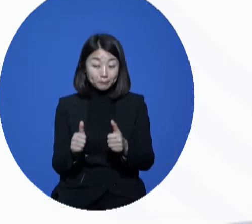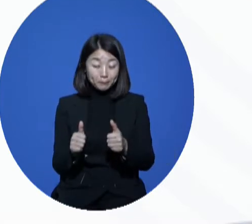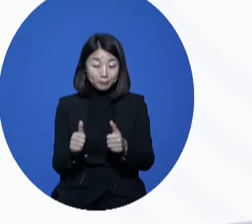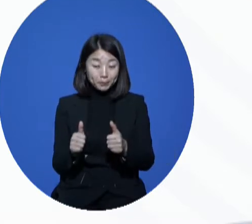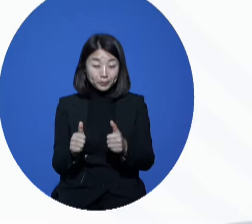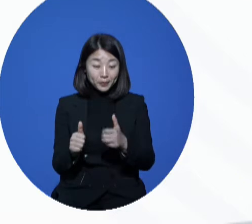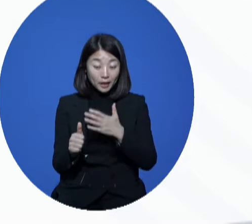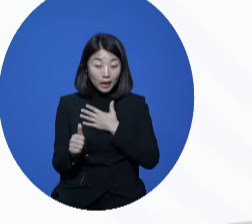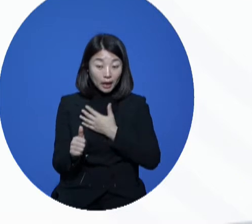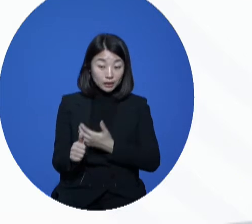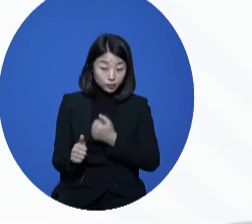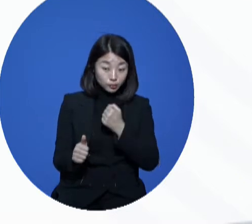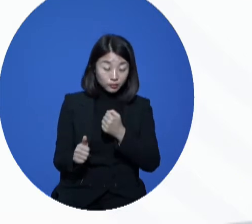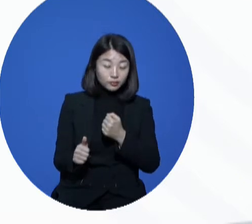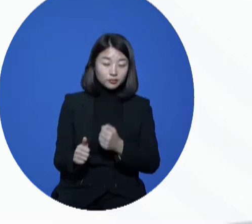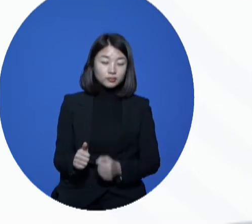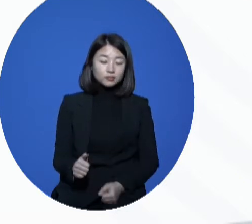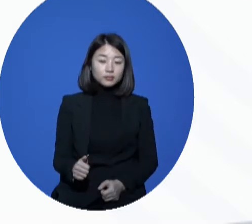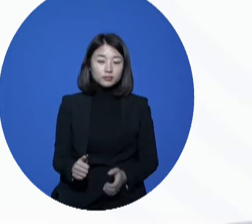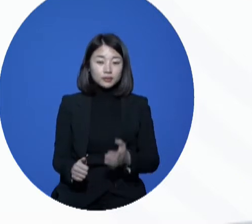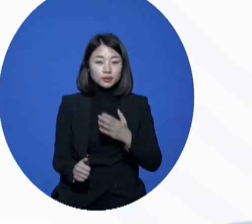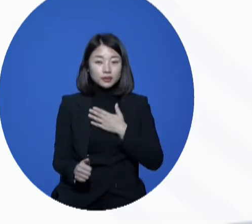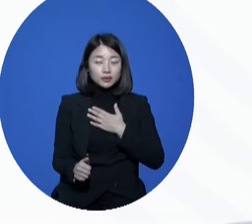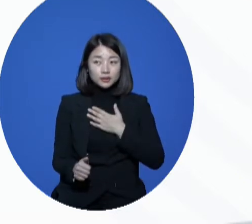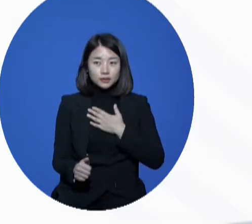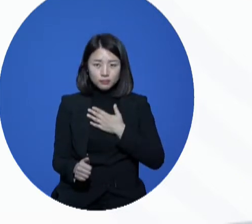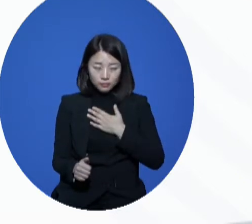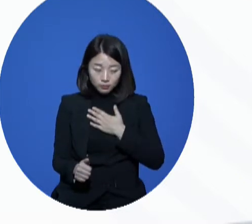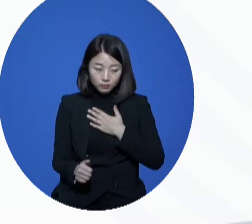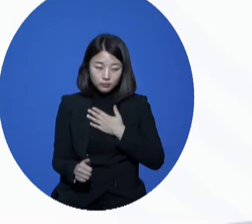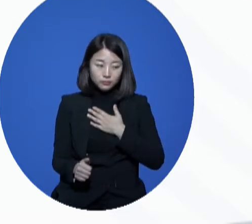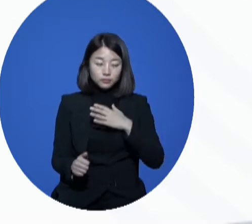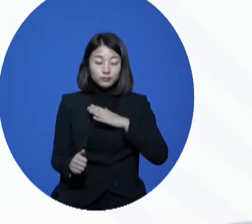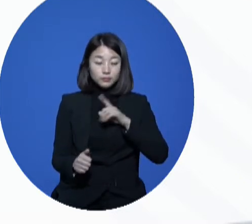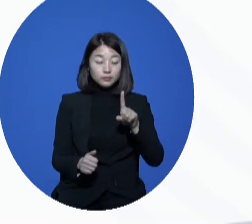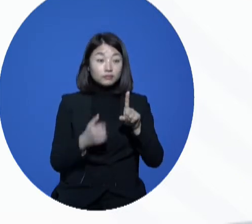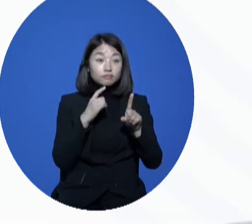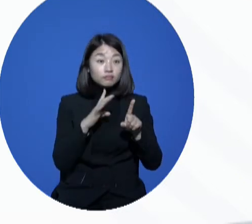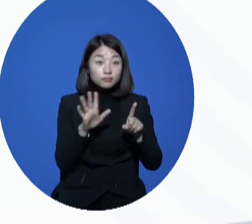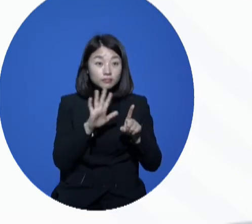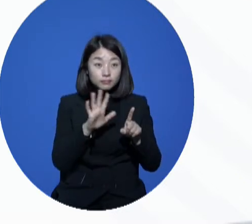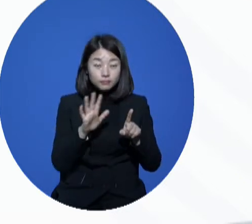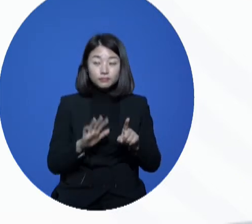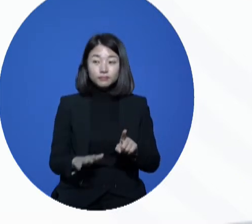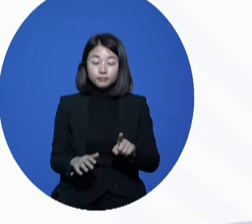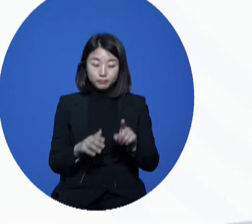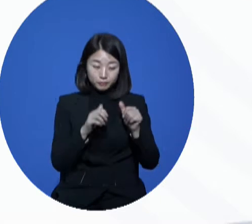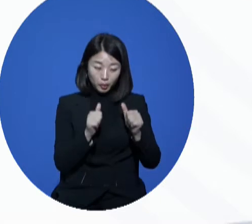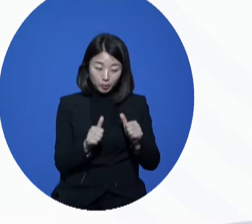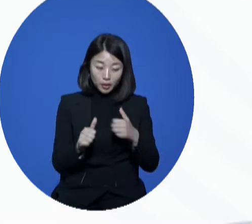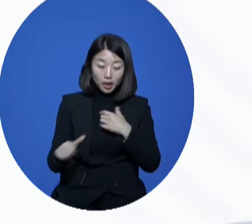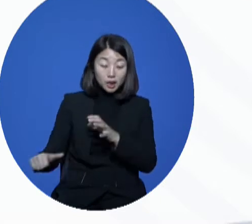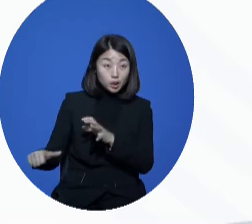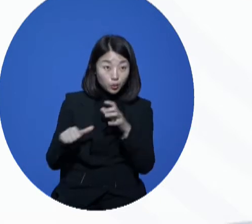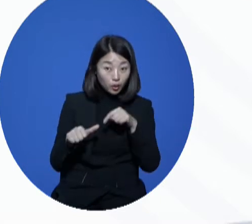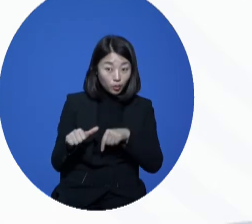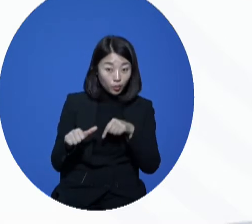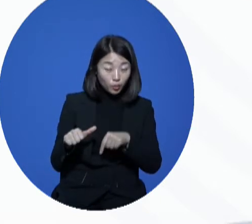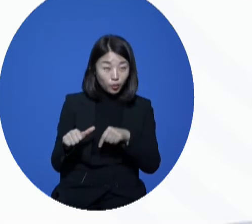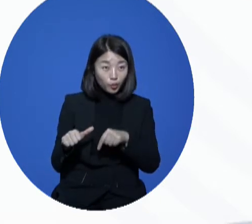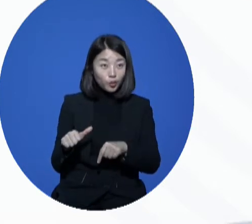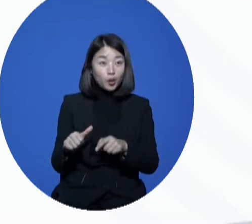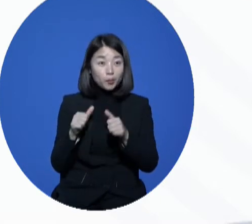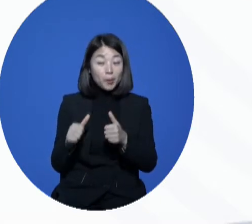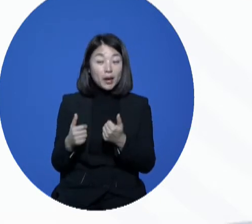편이라면은 우리가 아주 힘센 사람이 아니다 하더라도 작지만 법을 우리를 위해서 얼마든지 활용할